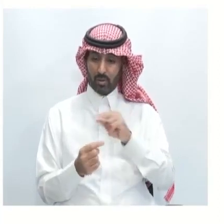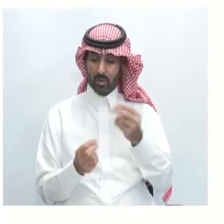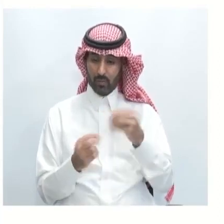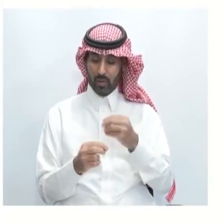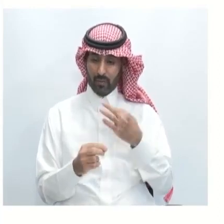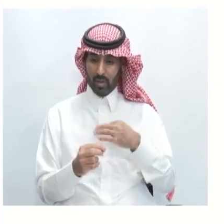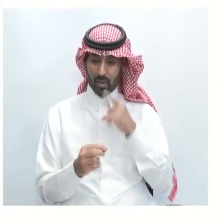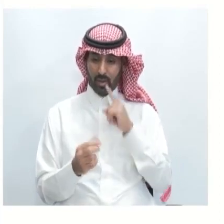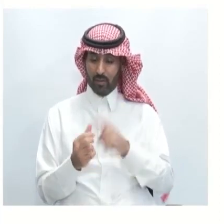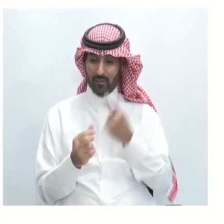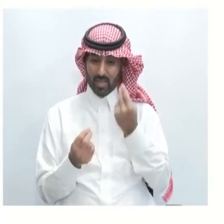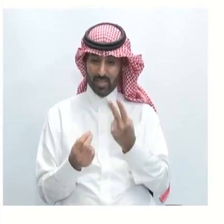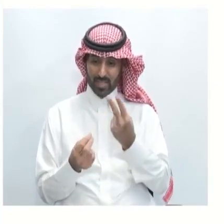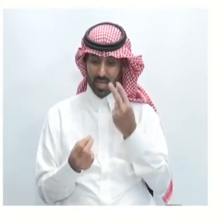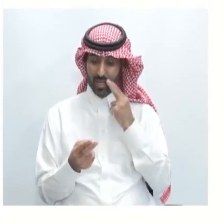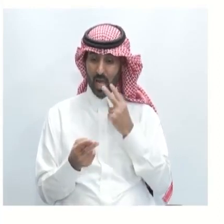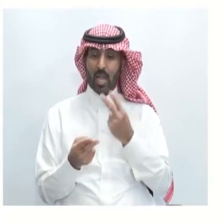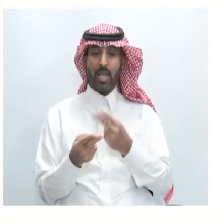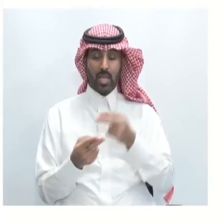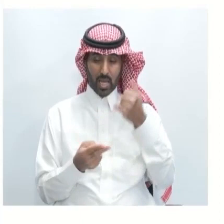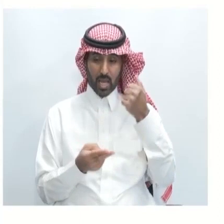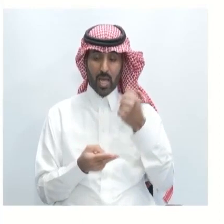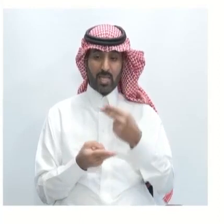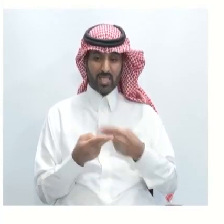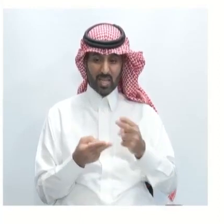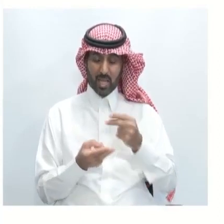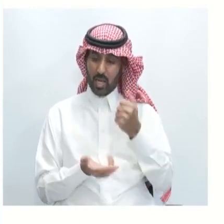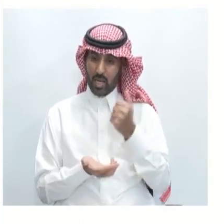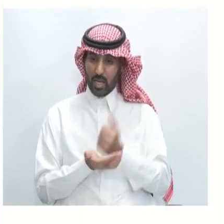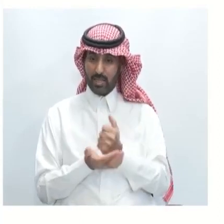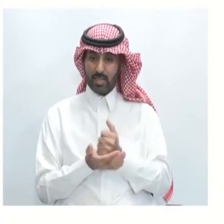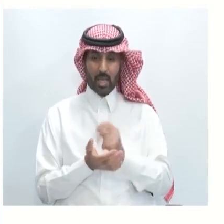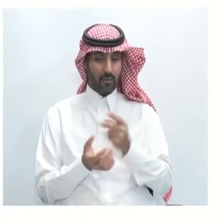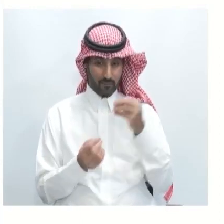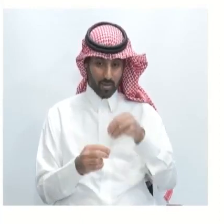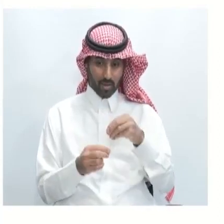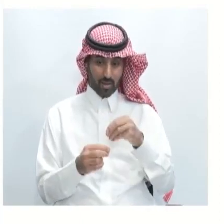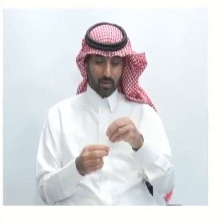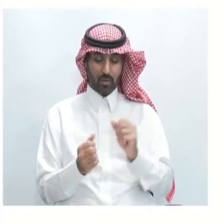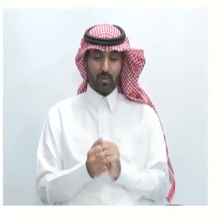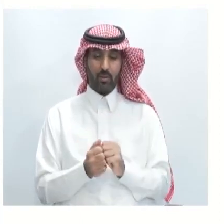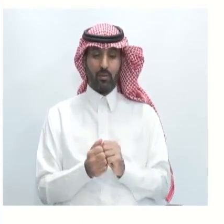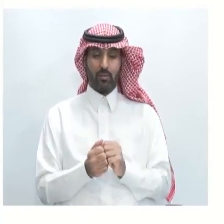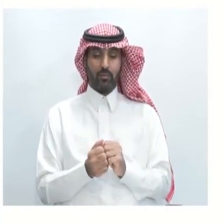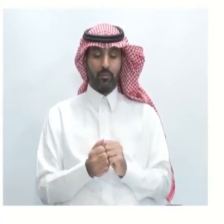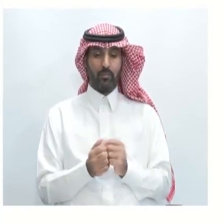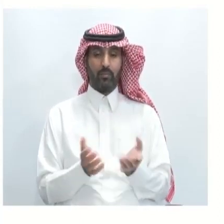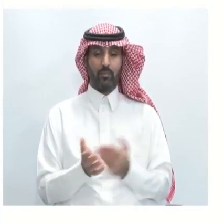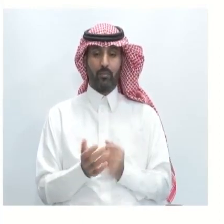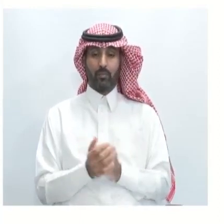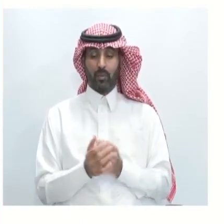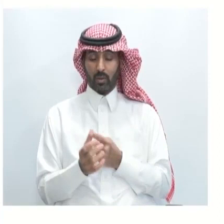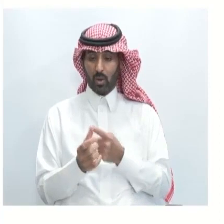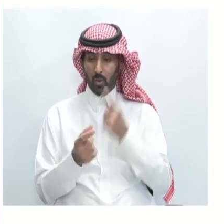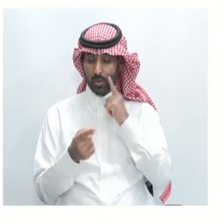فيها الشرطان الاساسيه ما هي ما هي الشروط او ما هما الشرطان الاساسيان